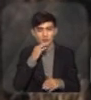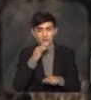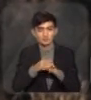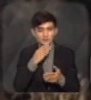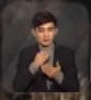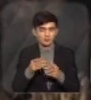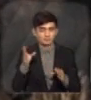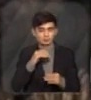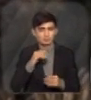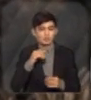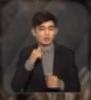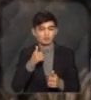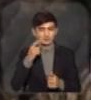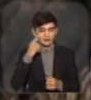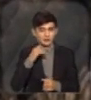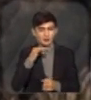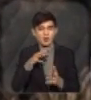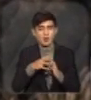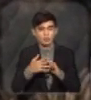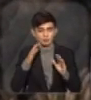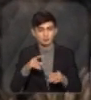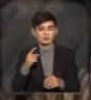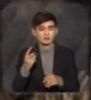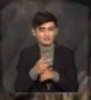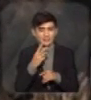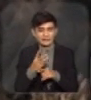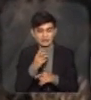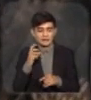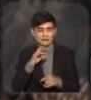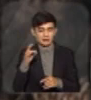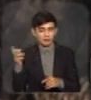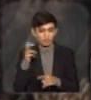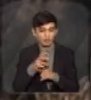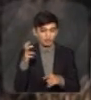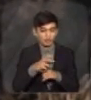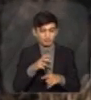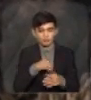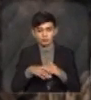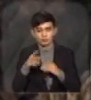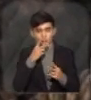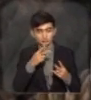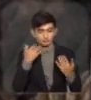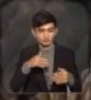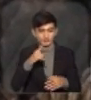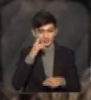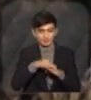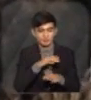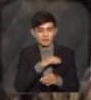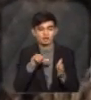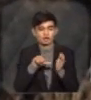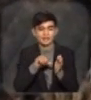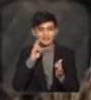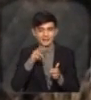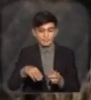жақсы біледі дейді. Сөздерінше ауылдарына бір емес бірнеше рет келіп көріп кетіпті. Тұрғындар әкімдіктегілер ем болмаса күніне 6 шақырым